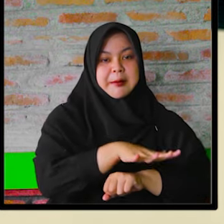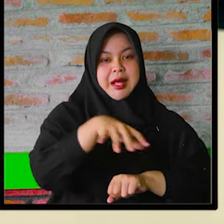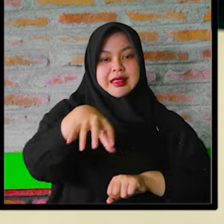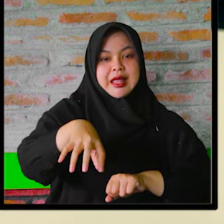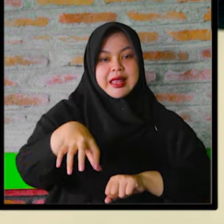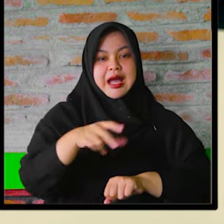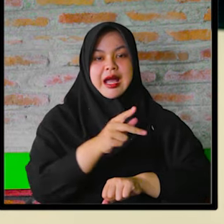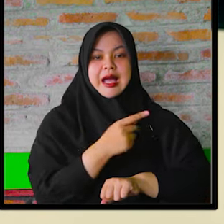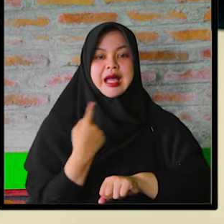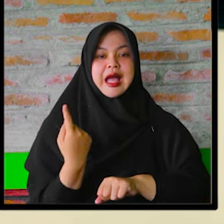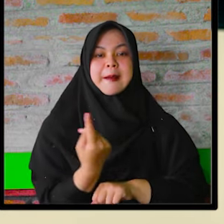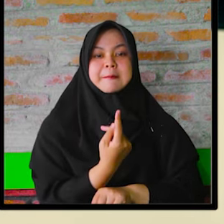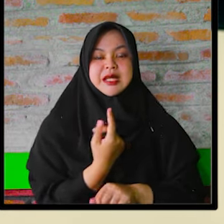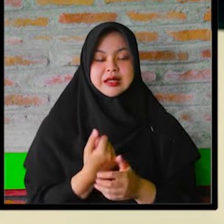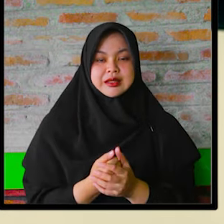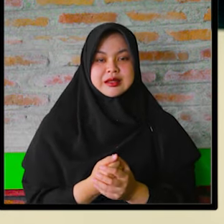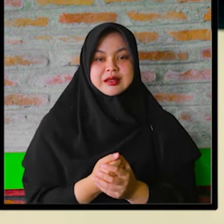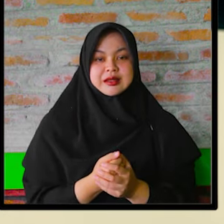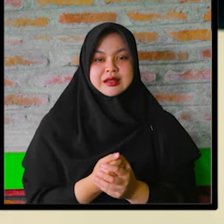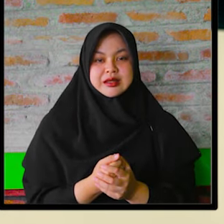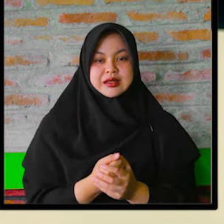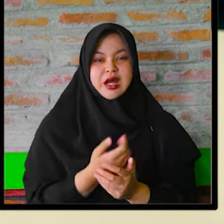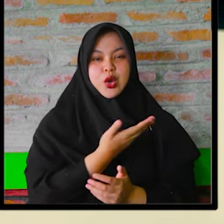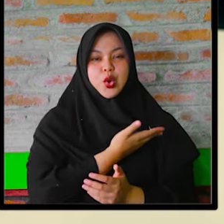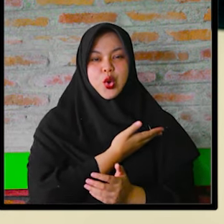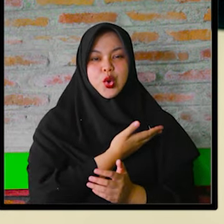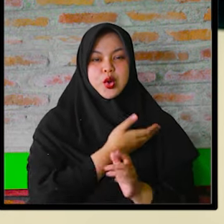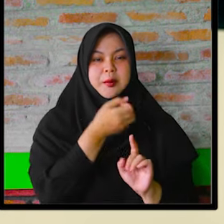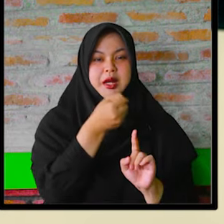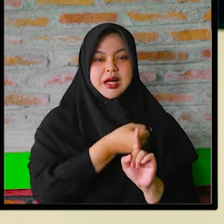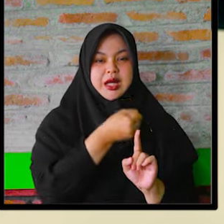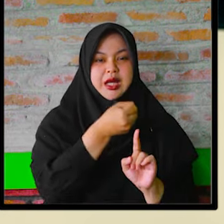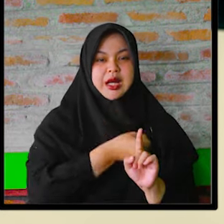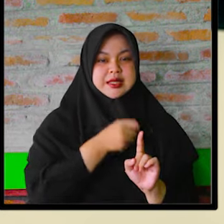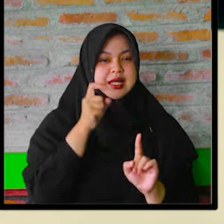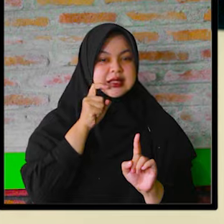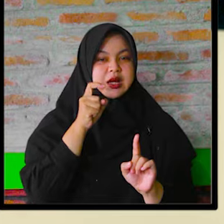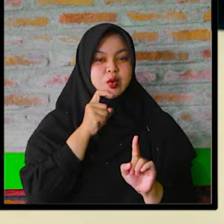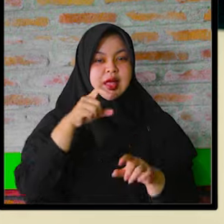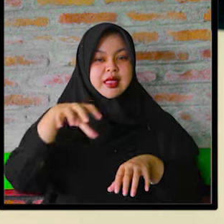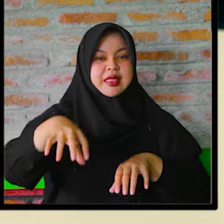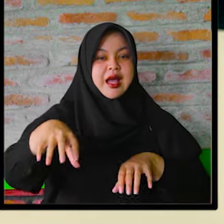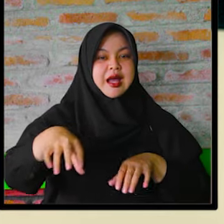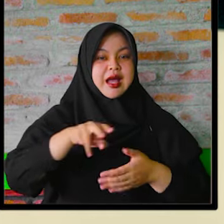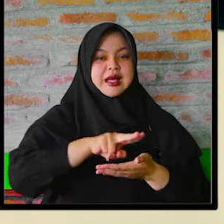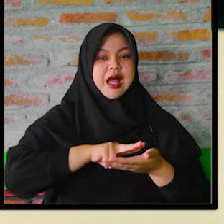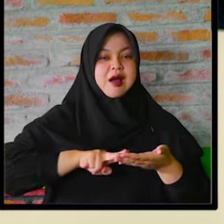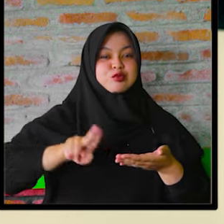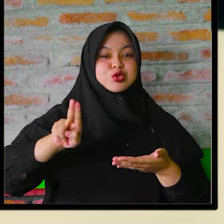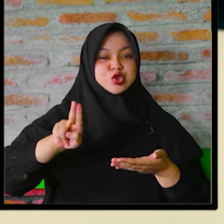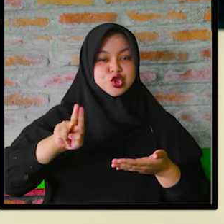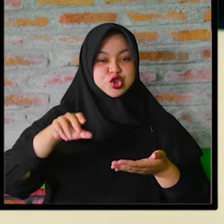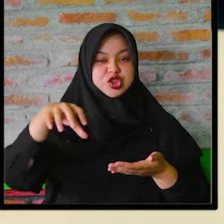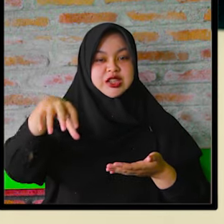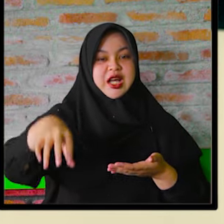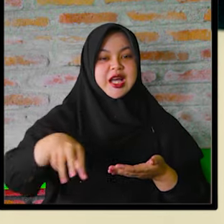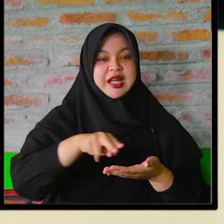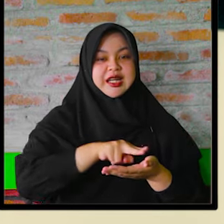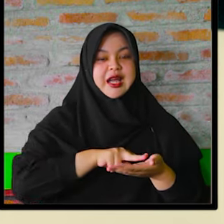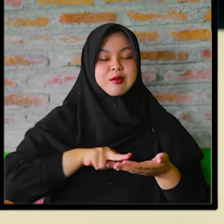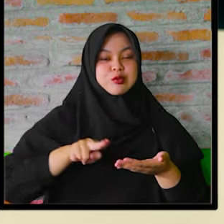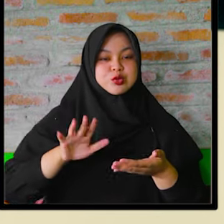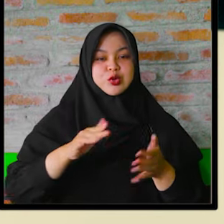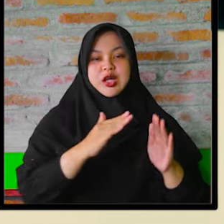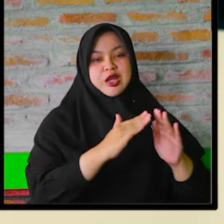Gitu Ee korban kekerasan seksual tetangga di kampus ya bukan tetangga di rumah Gitu